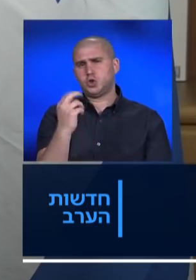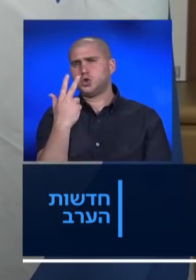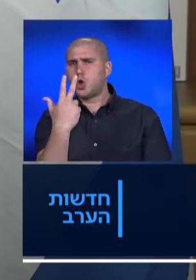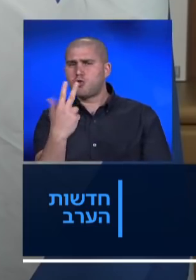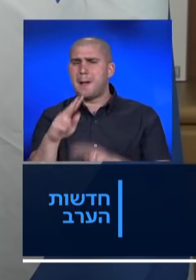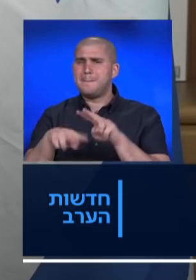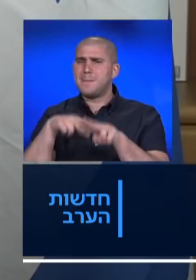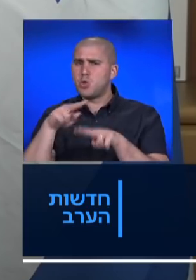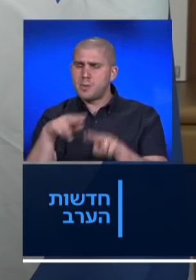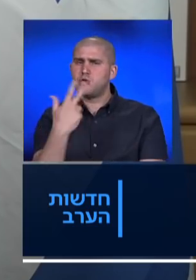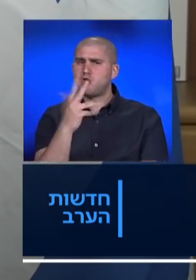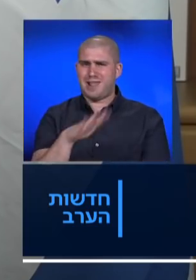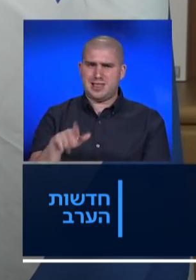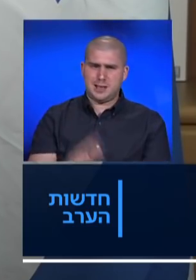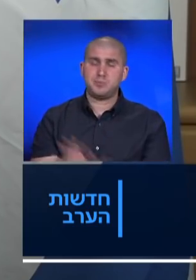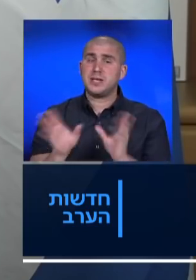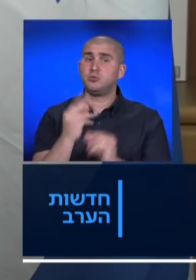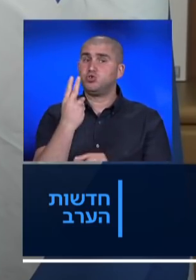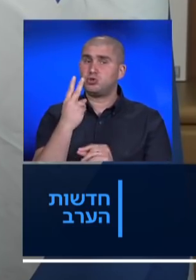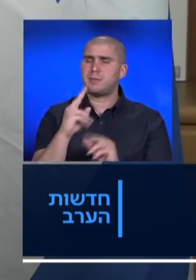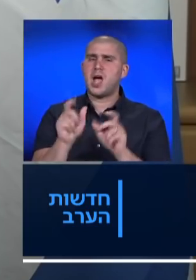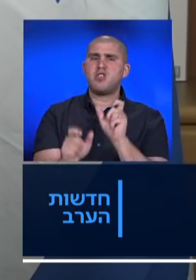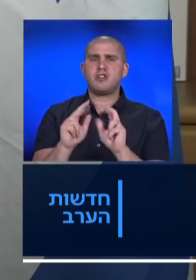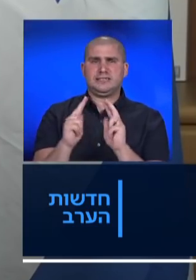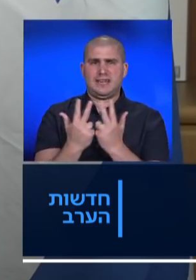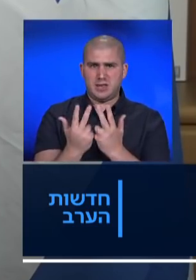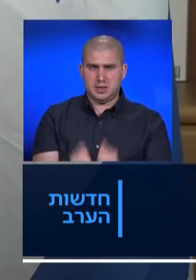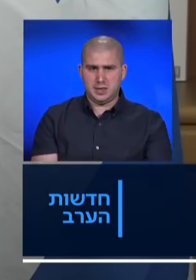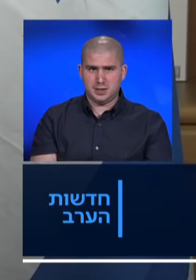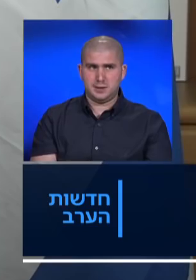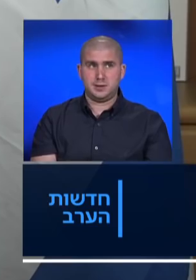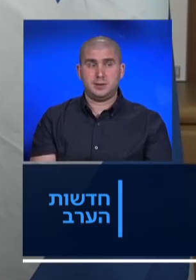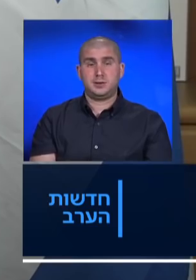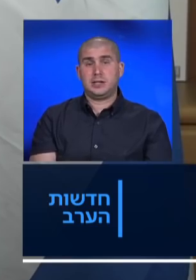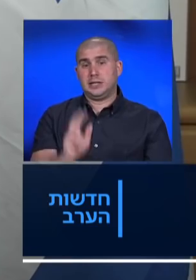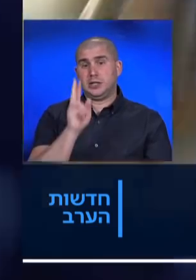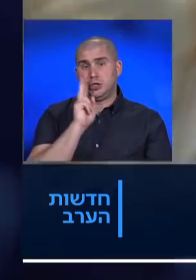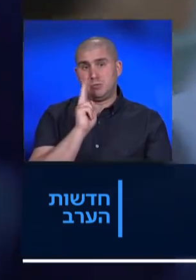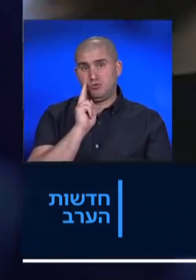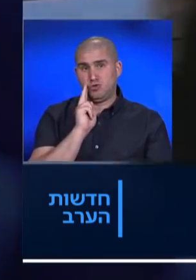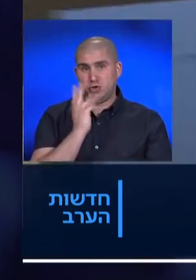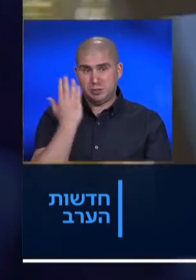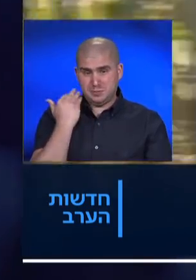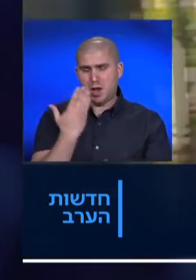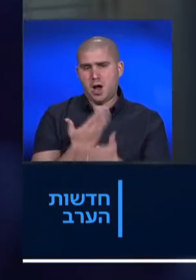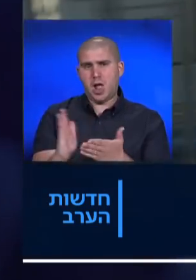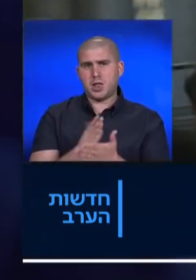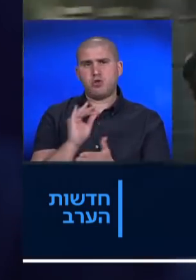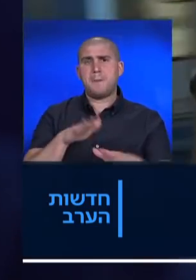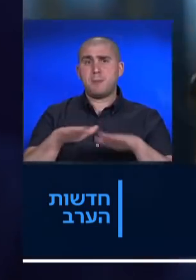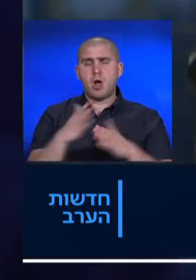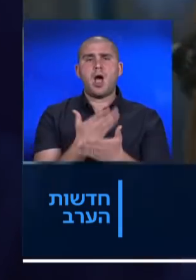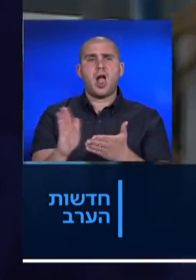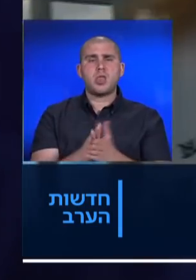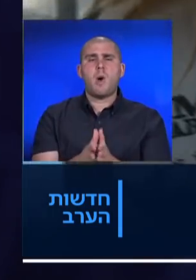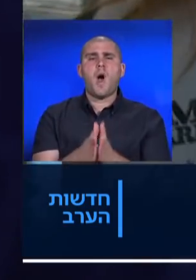שלושה ילדים עם שני אנשי צוות, וביום שישי, בהחלטת הממשלה, החלטנו להרחיב את זה